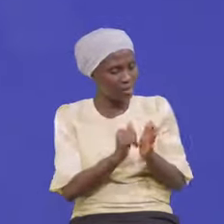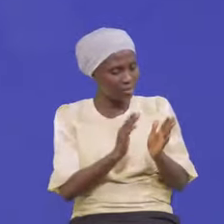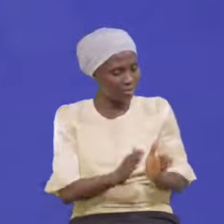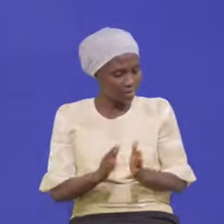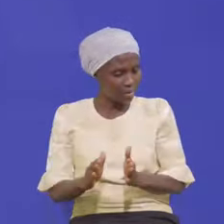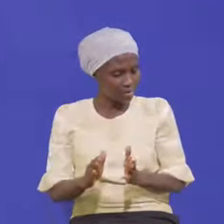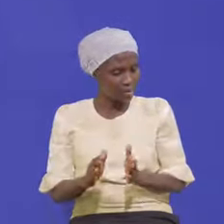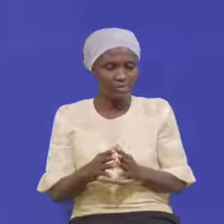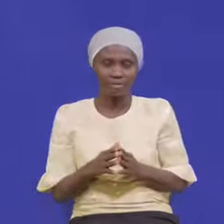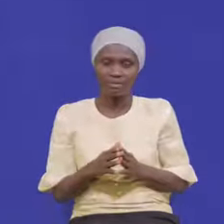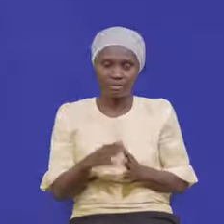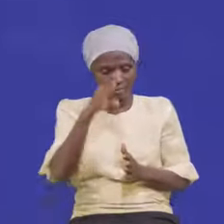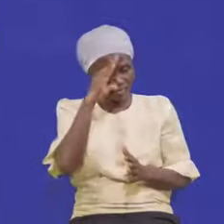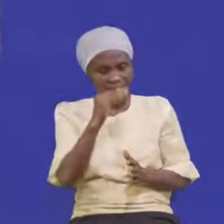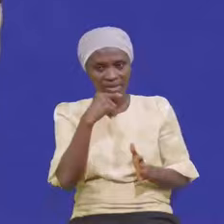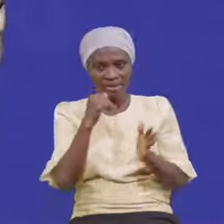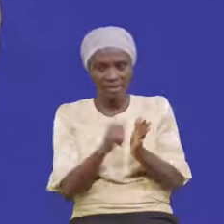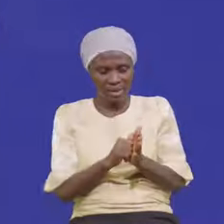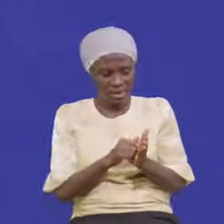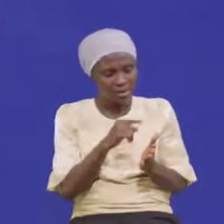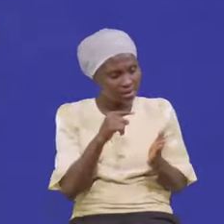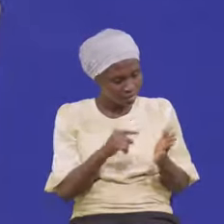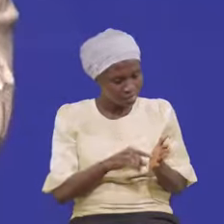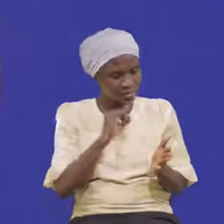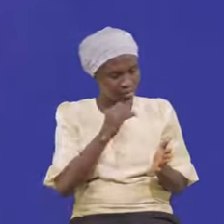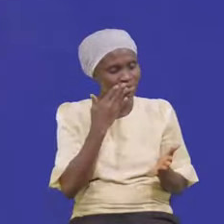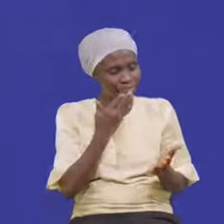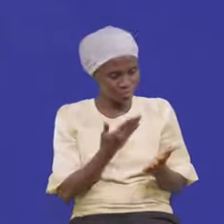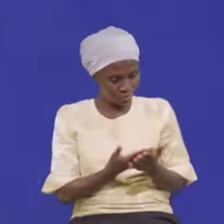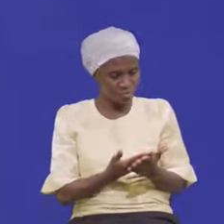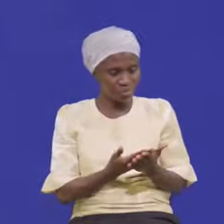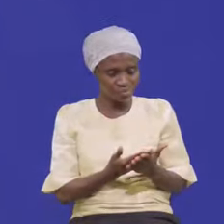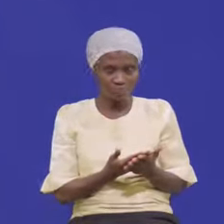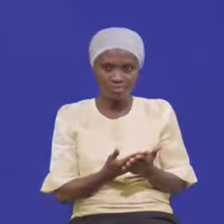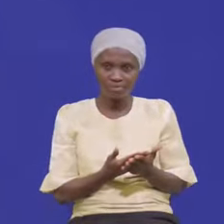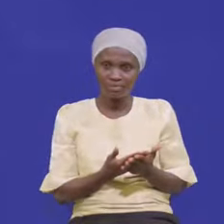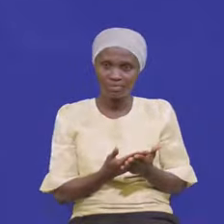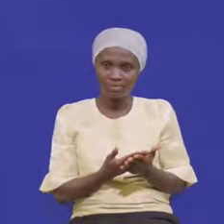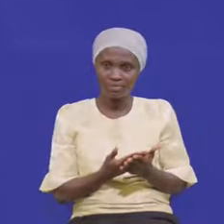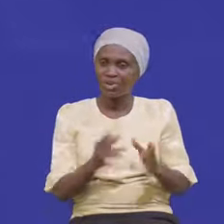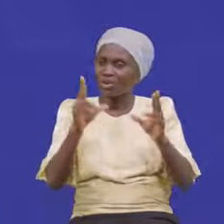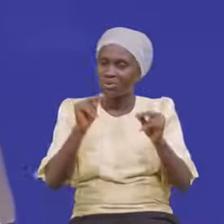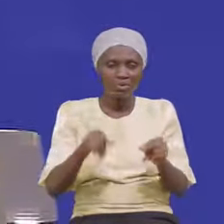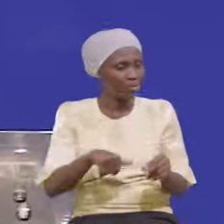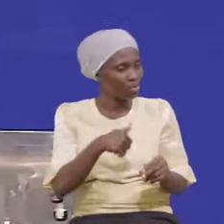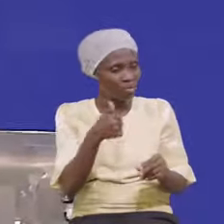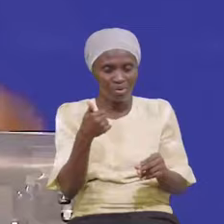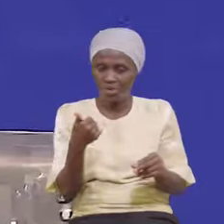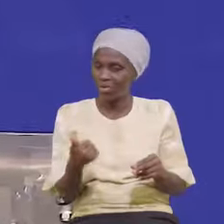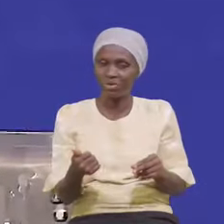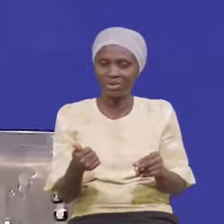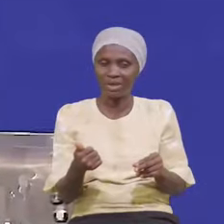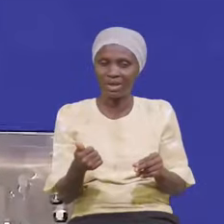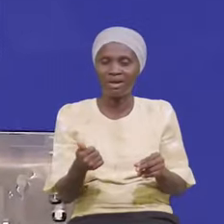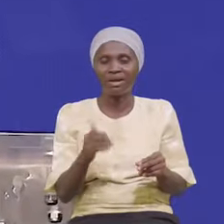ప్రణాళిక చూచినప్పుడు, and man says, this is good, నరుడు కూడా ఇది మంచిది అంటున్నాడు, no other offering of Adam